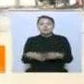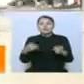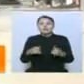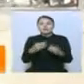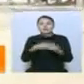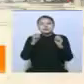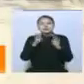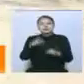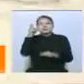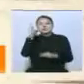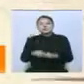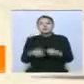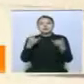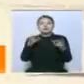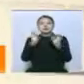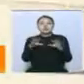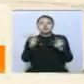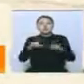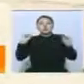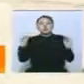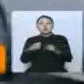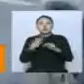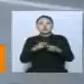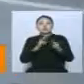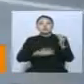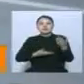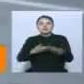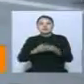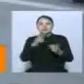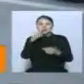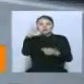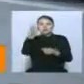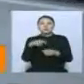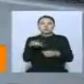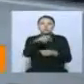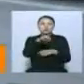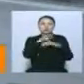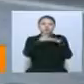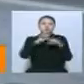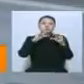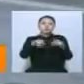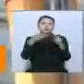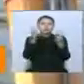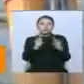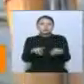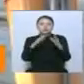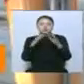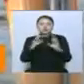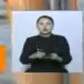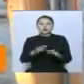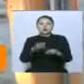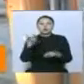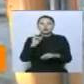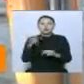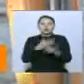облыста алдағы күндері үскірік аяз бен көктайғақ болатынын айтады. Сондықтан тұрғындарды алыс сапарға аса қажеттілік болмаса шықпауға кеңес береді. Айта кетейік, Жаңаөзен